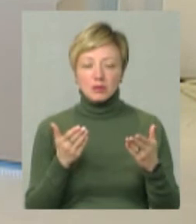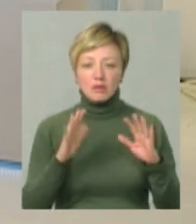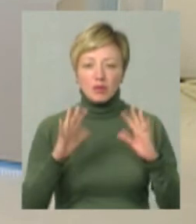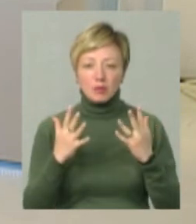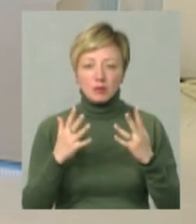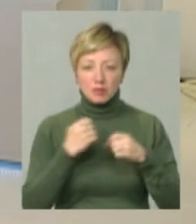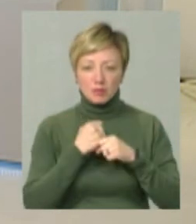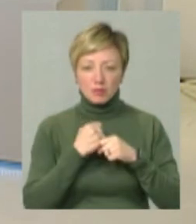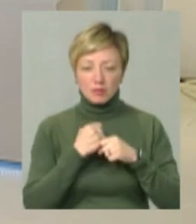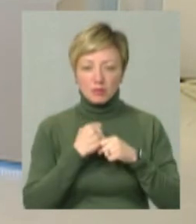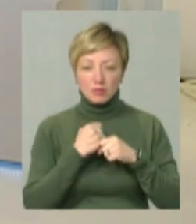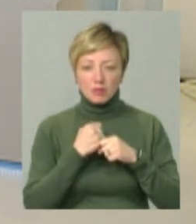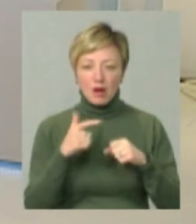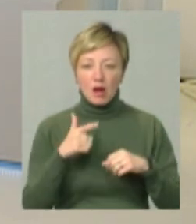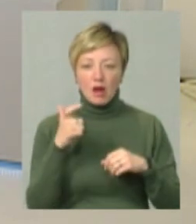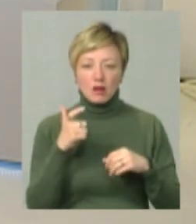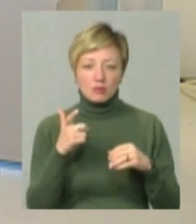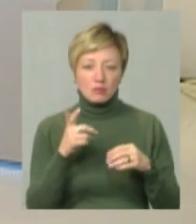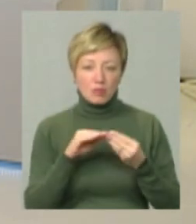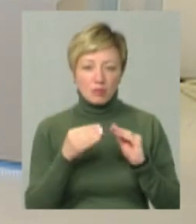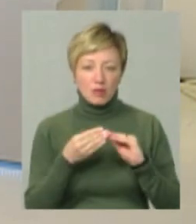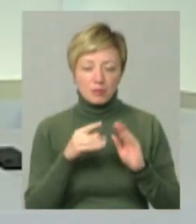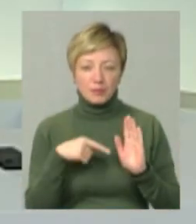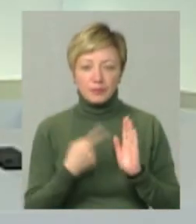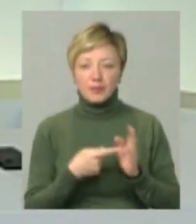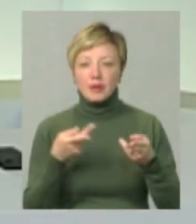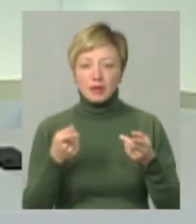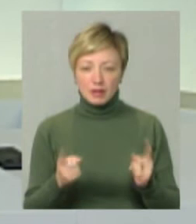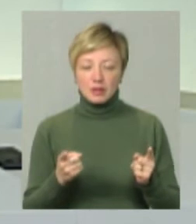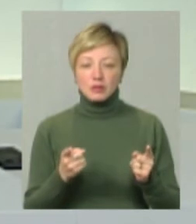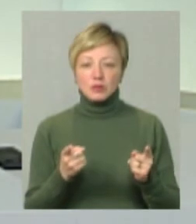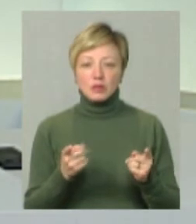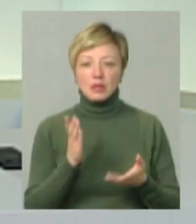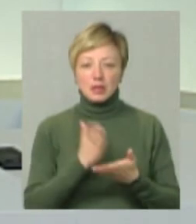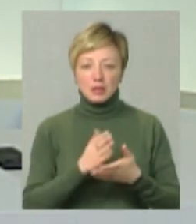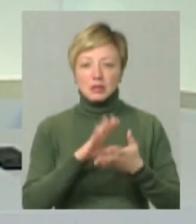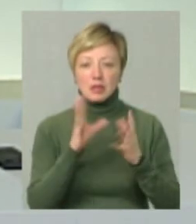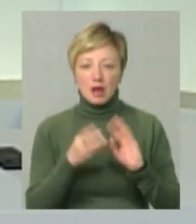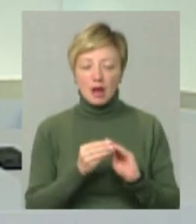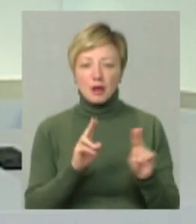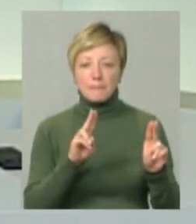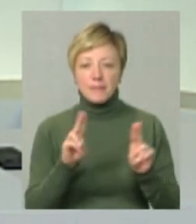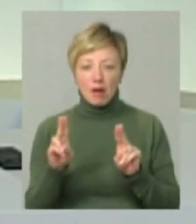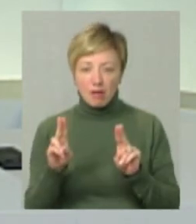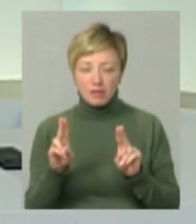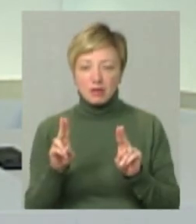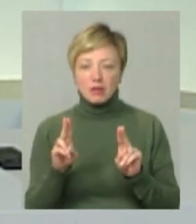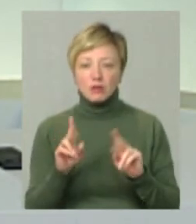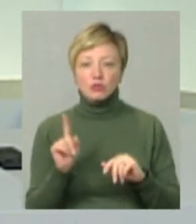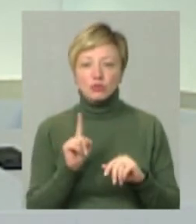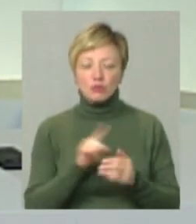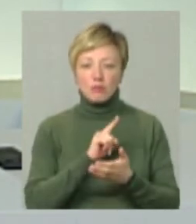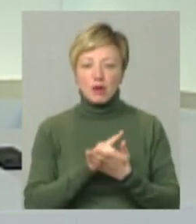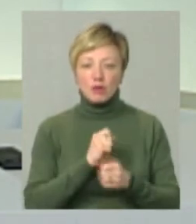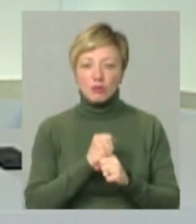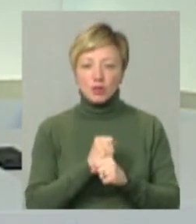якогось випадку неочікуваного з газом? Так, дійсно, є загальні правила,